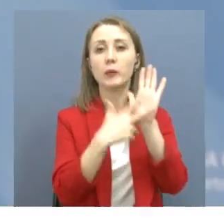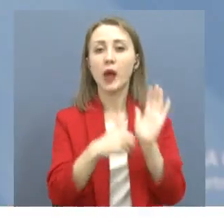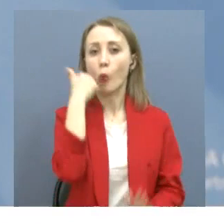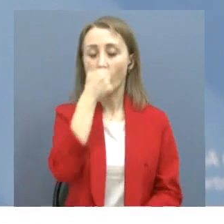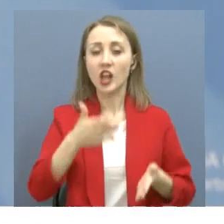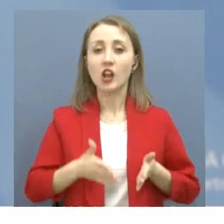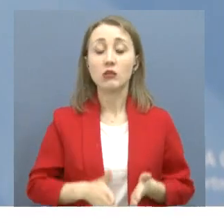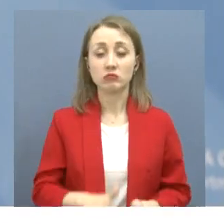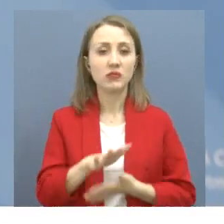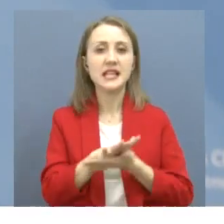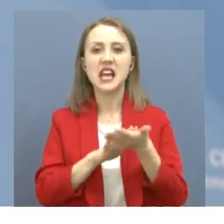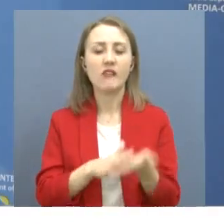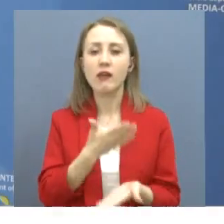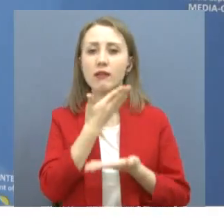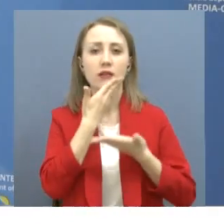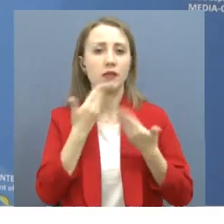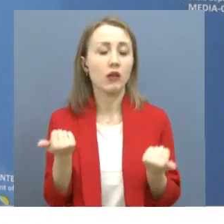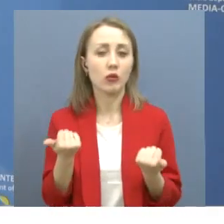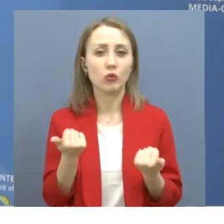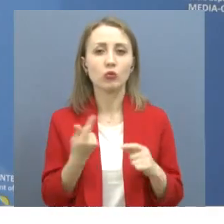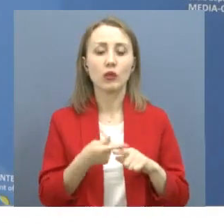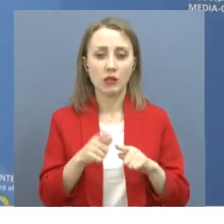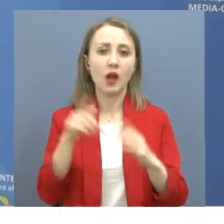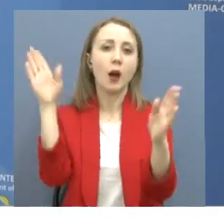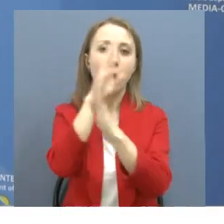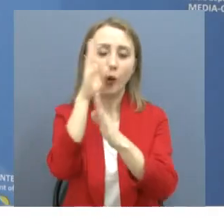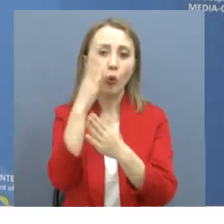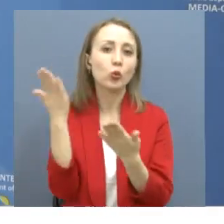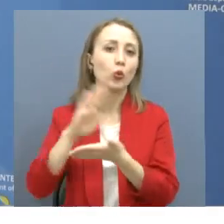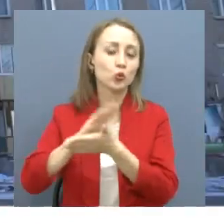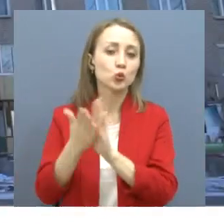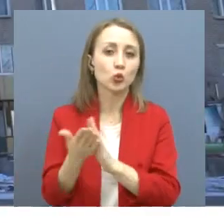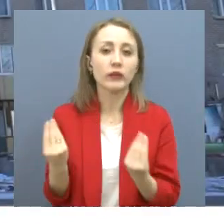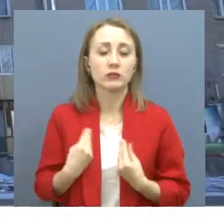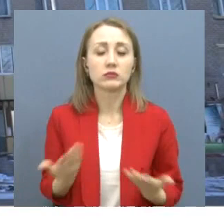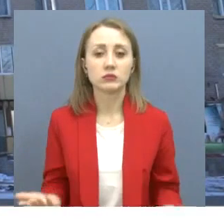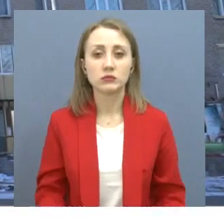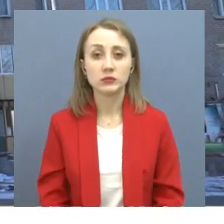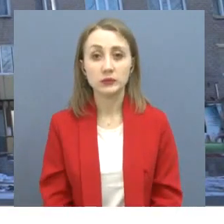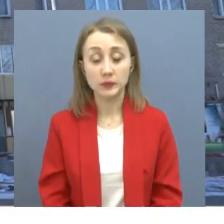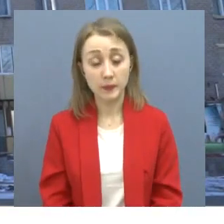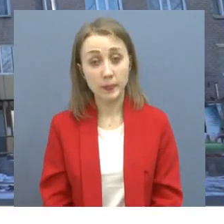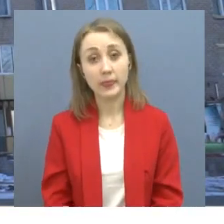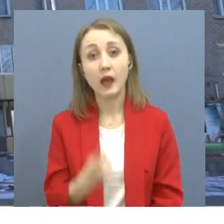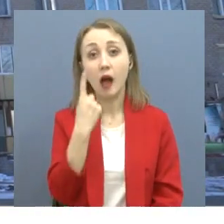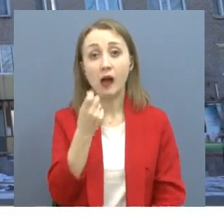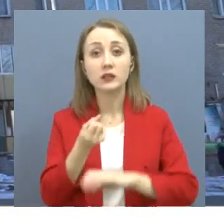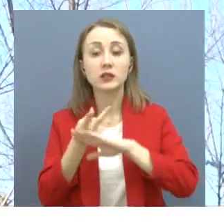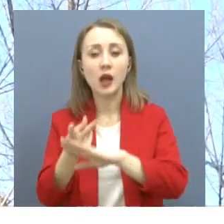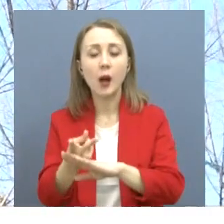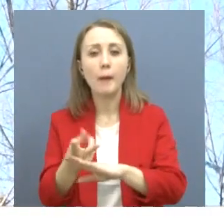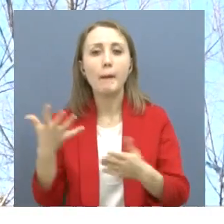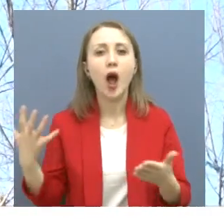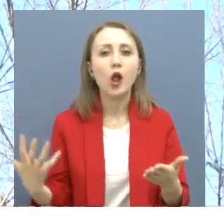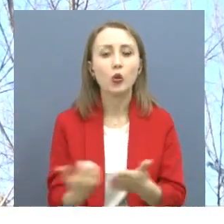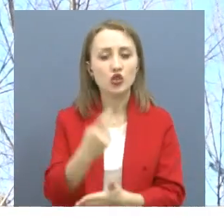рождения. Заявлений нет, не поступало никаких. Это природные явления, метеорологические, поэтому. Один из госпитализированных получил